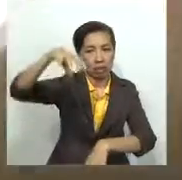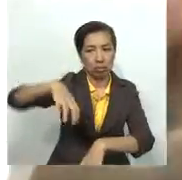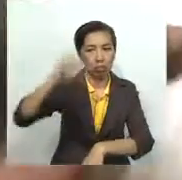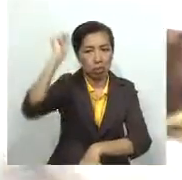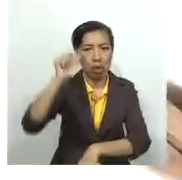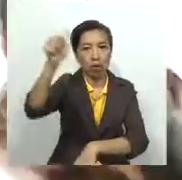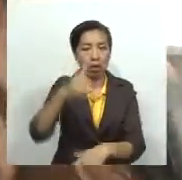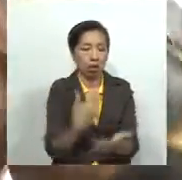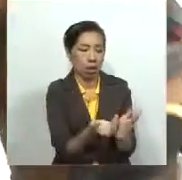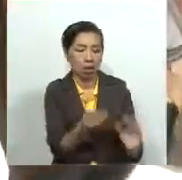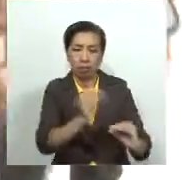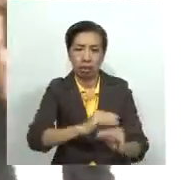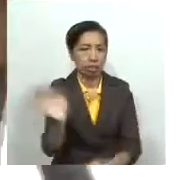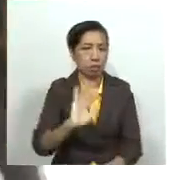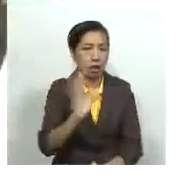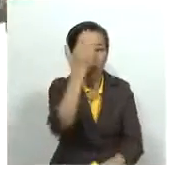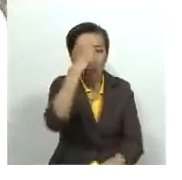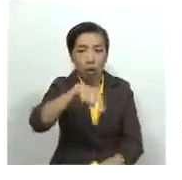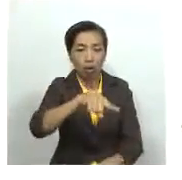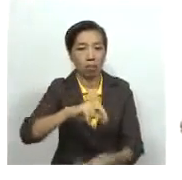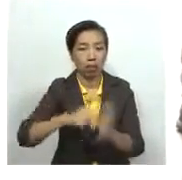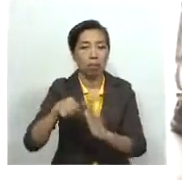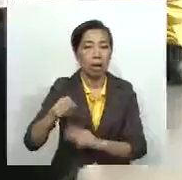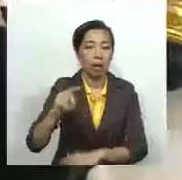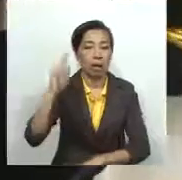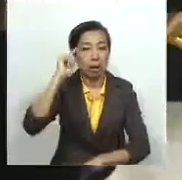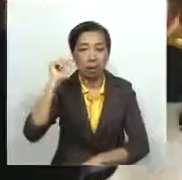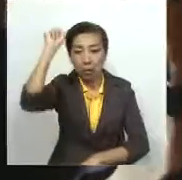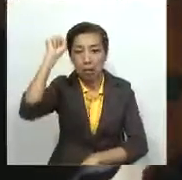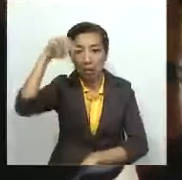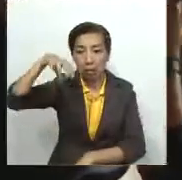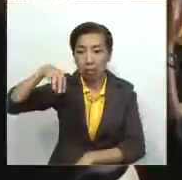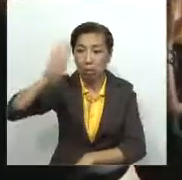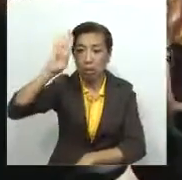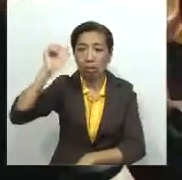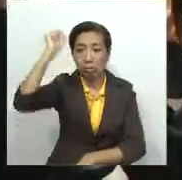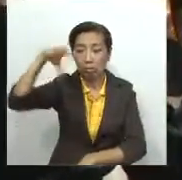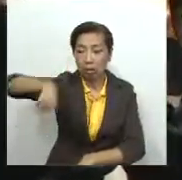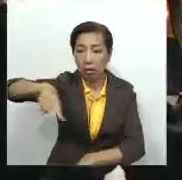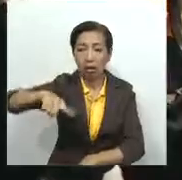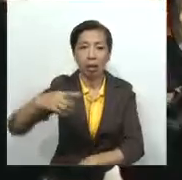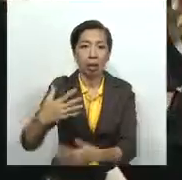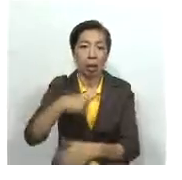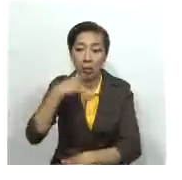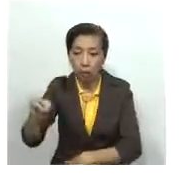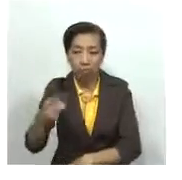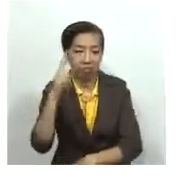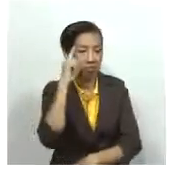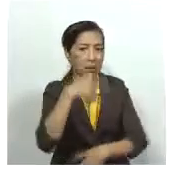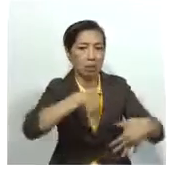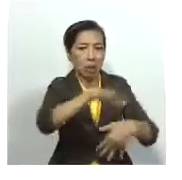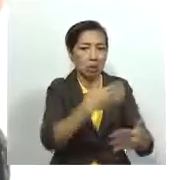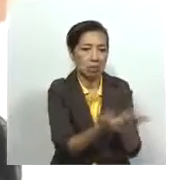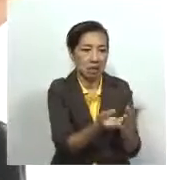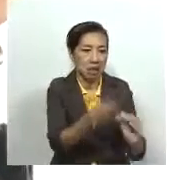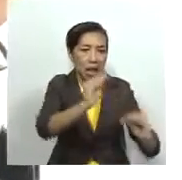มากกว่าจะมาขึ้นราคาค่าโดยสารเพราะว่าเป็นการผลักภาระให้กับประชาชนแม้ว่าวันนี้จะมีการขึ้นราคาค่าโดยสารแล้วเป็นวัน